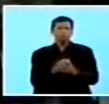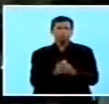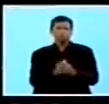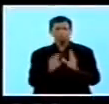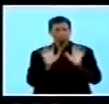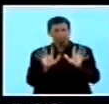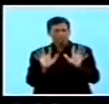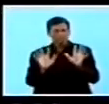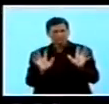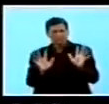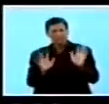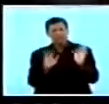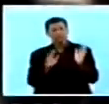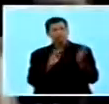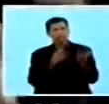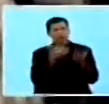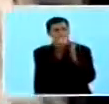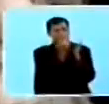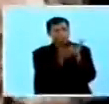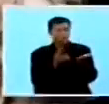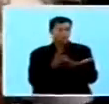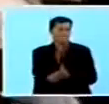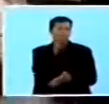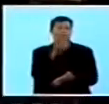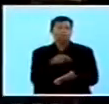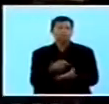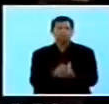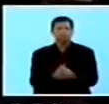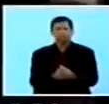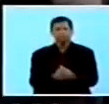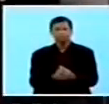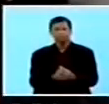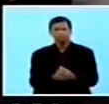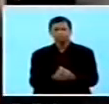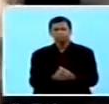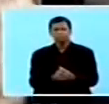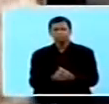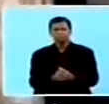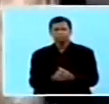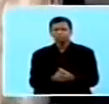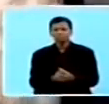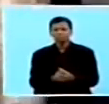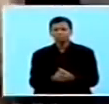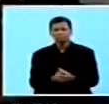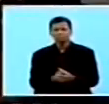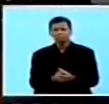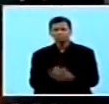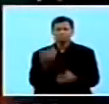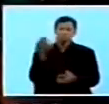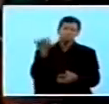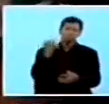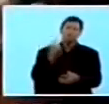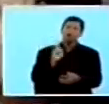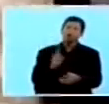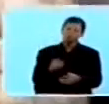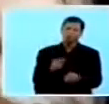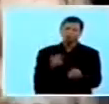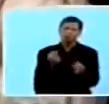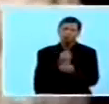terjadi meski aturan telah diterapkan. Dulu kan kita asal masuk, kasih gambar, mereka yang